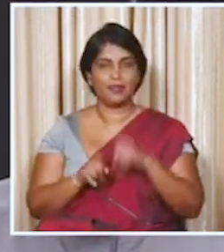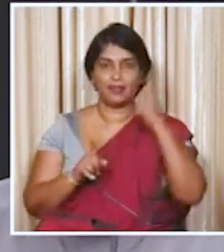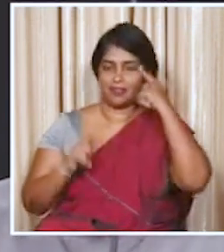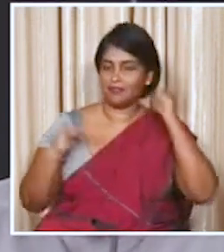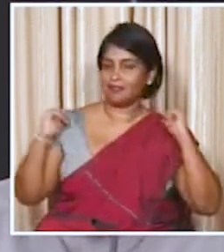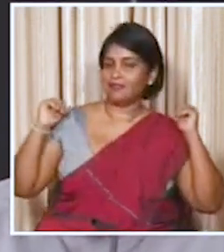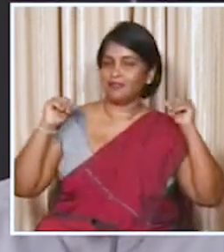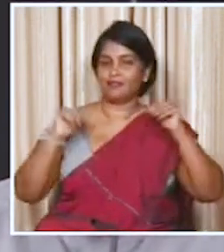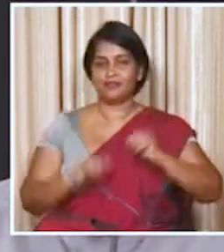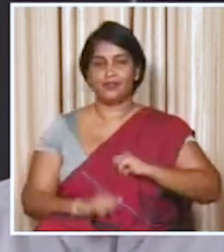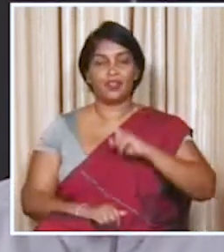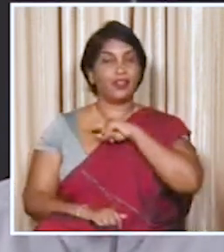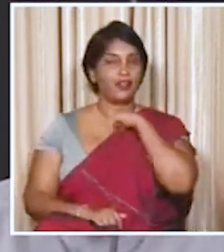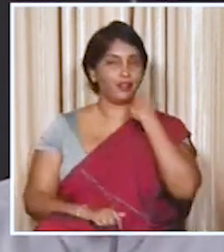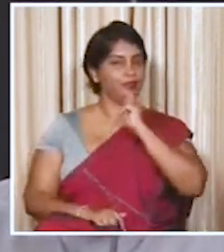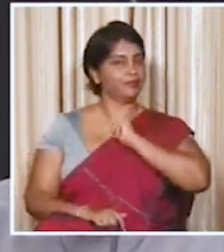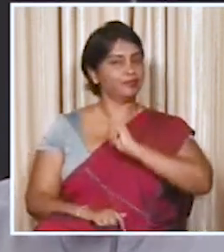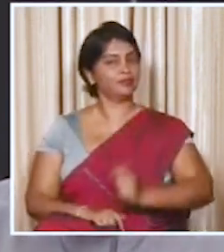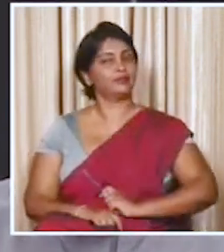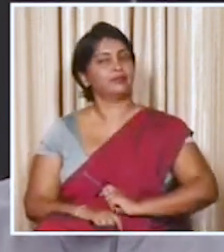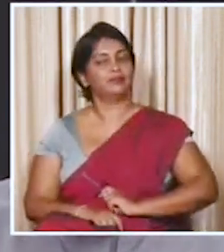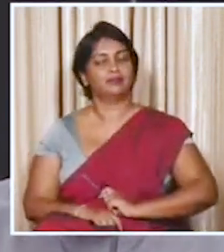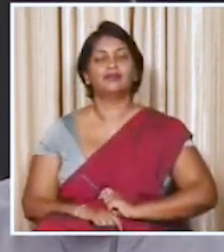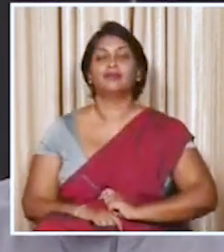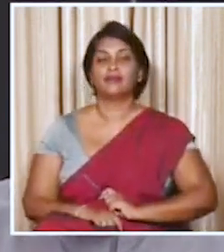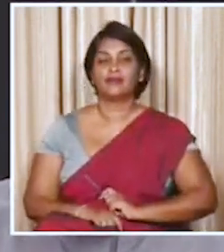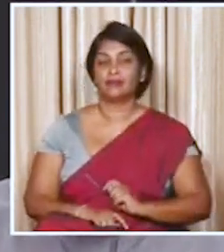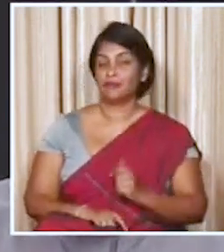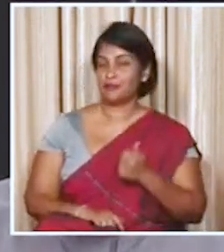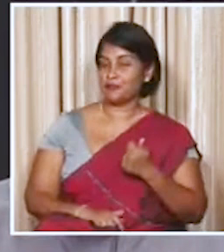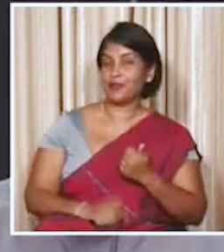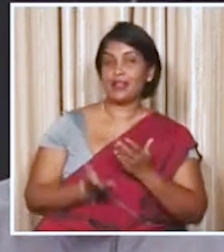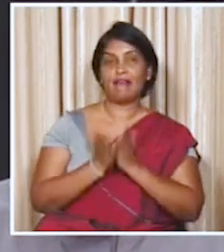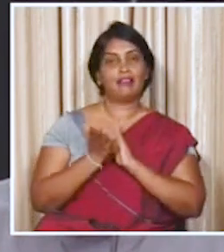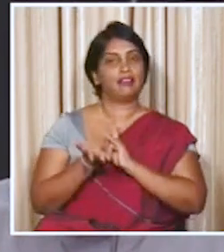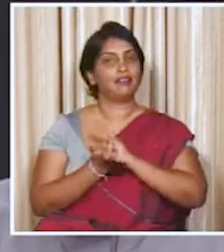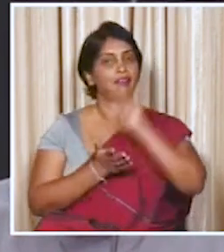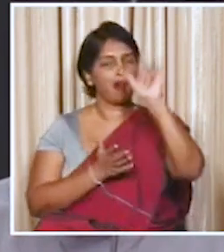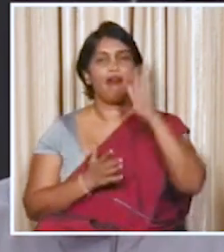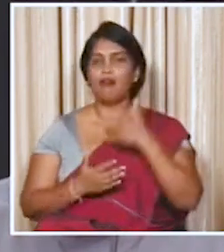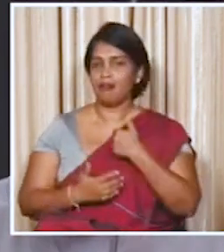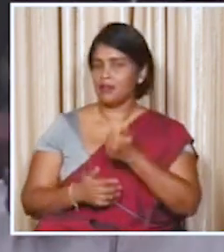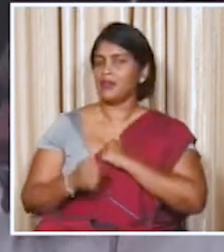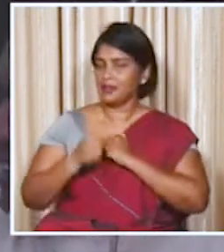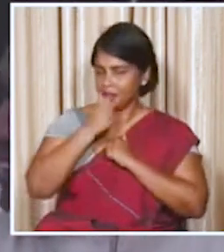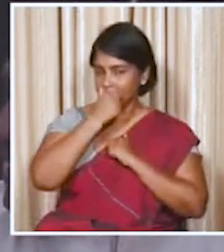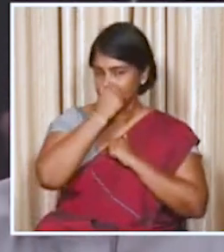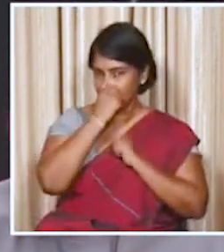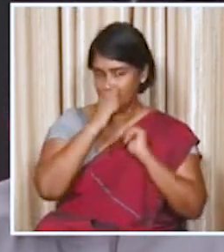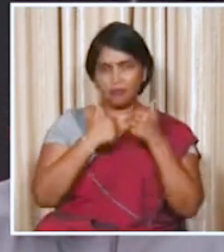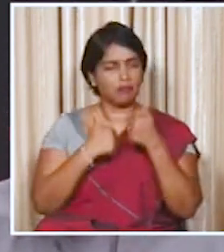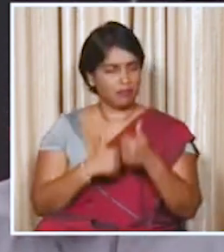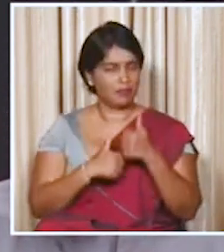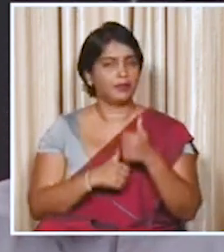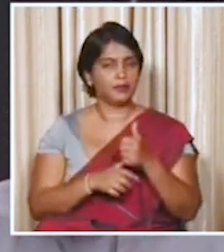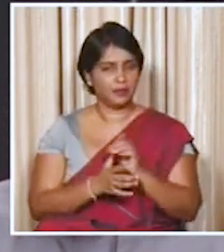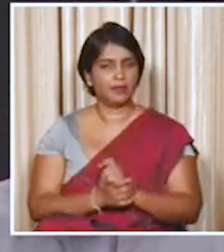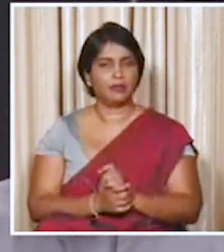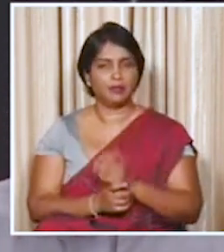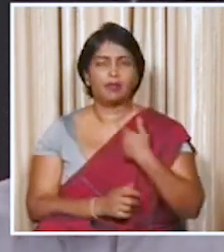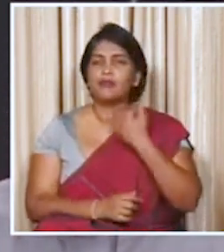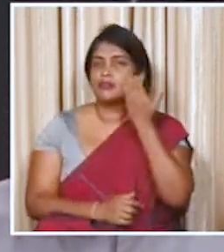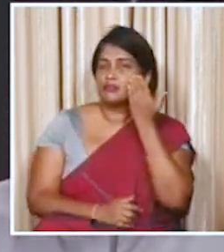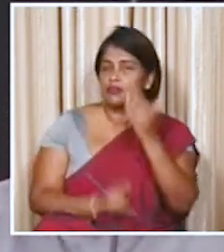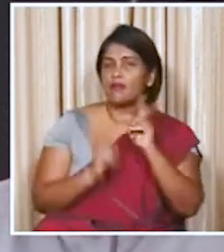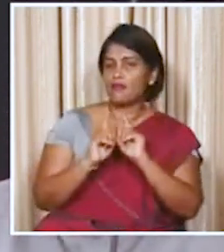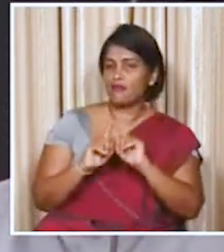පාට සූට් එකක් ඇඳලා රතු පාට ටයි එකක් දාලා කිරිටොයිය වගේ ඉන්දියාවේ ගිහිල්ලා අපි කැමති. ඒක වෙන්න ඕනේ. අපි දකින්නවා